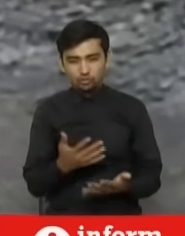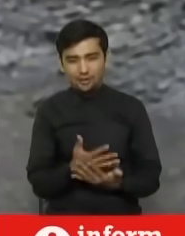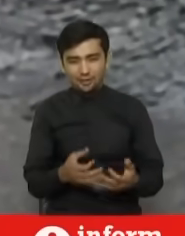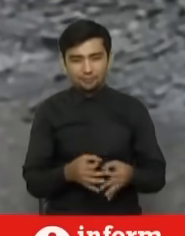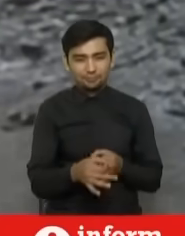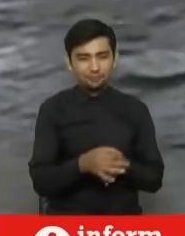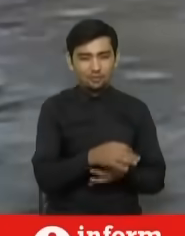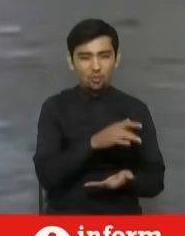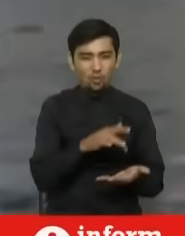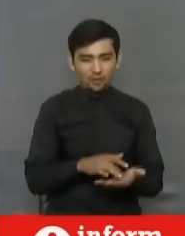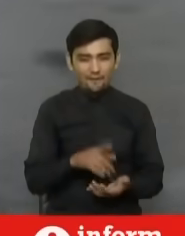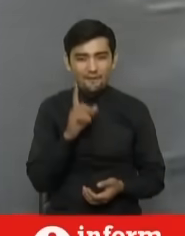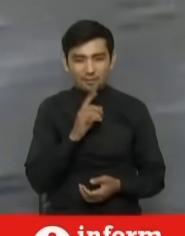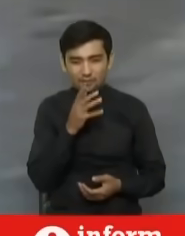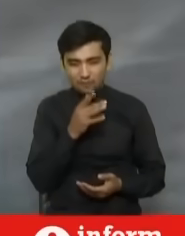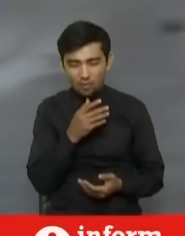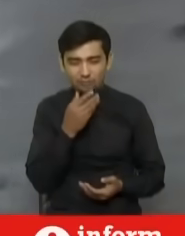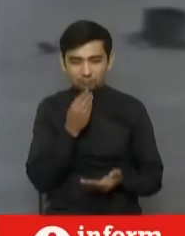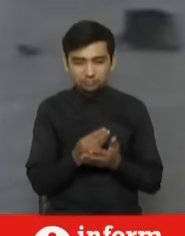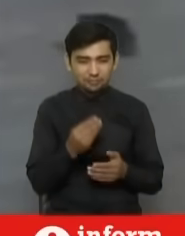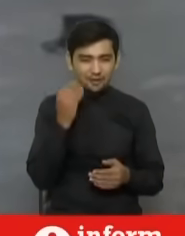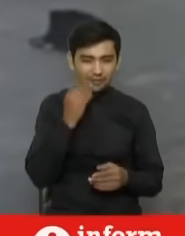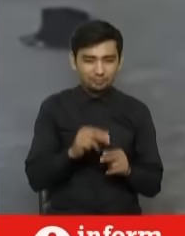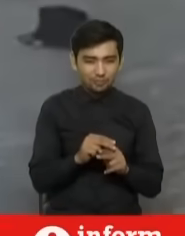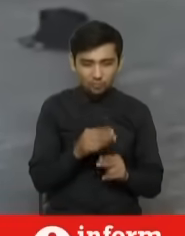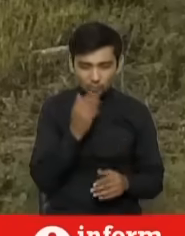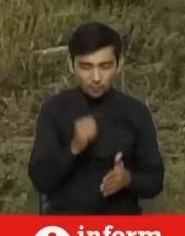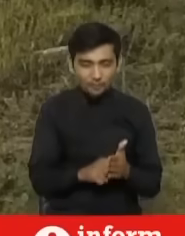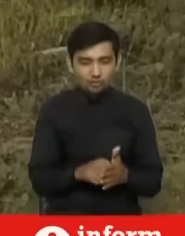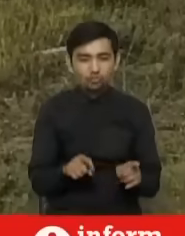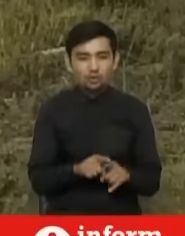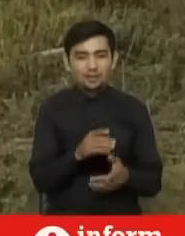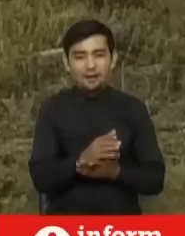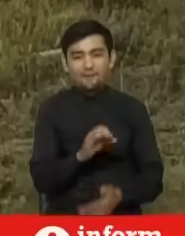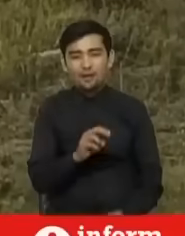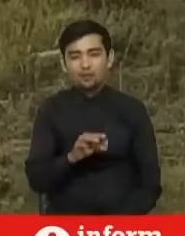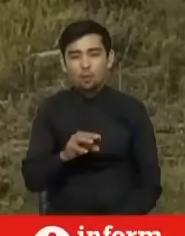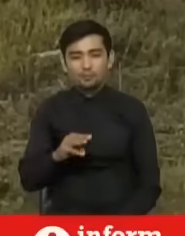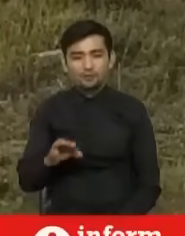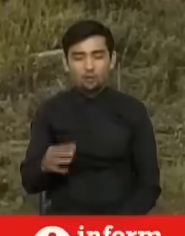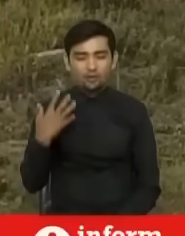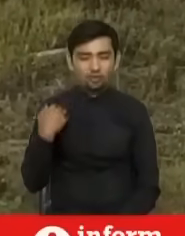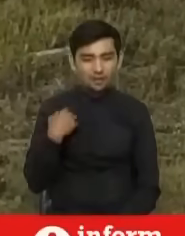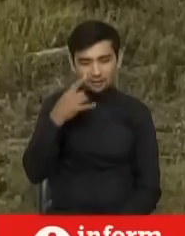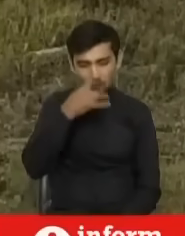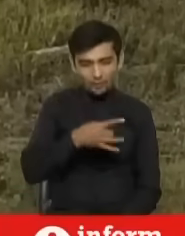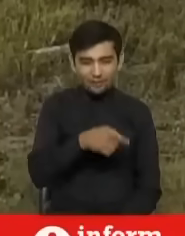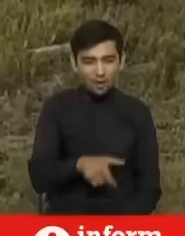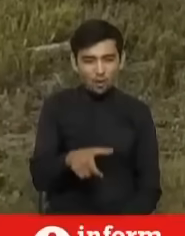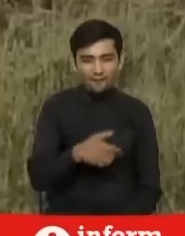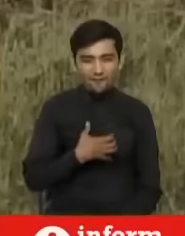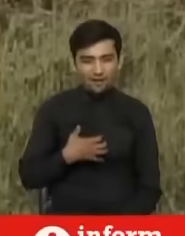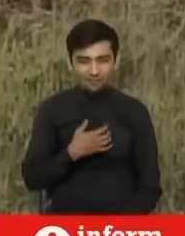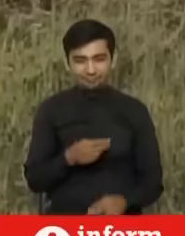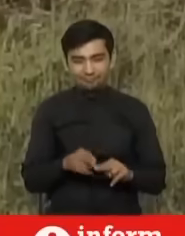сыртындағы жолдардың уақытылы әрі сапалы жөнделмеуі себеп. Ведомство басшысы Ержан Сәденовтің айтуынша, республикалық жолдардың, яғни 95